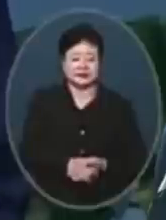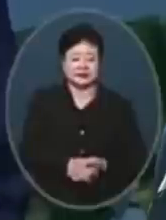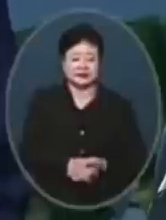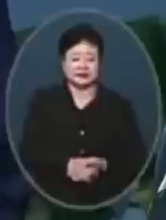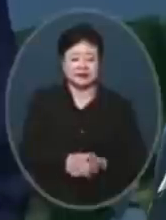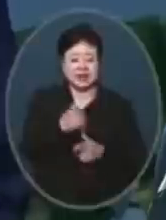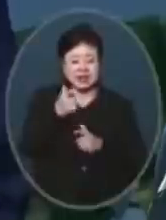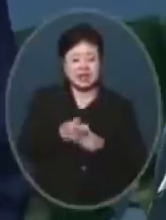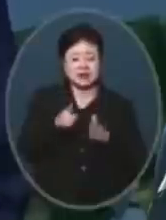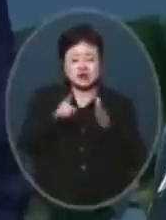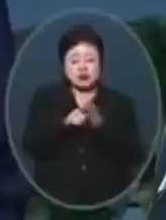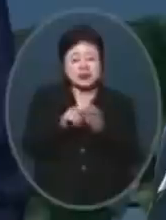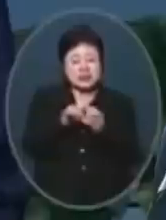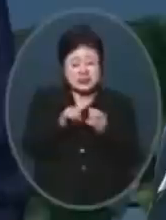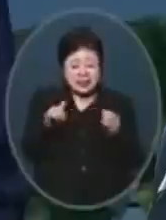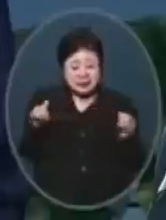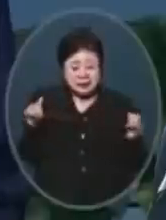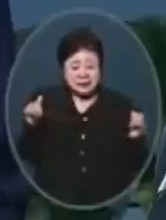예수 믿는 사람들이